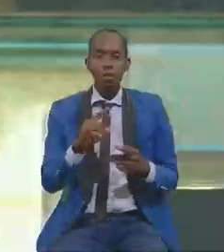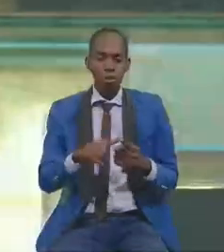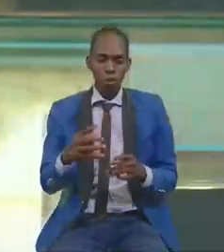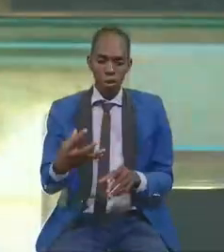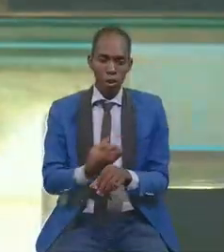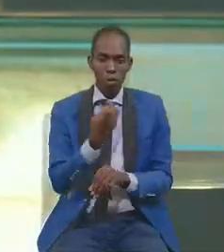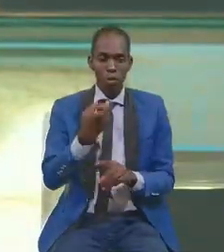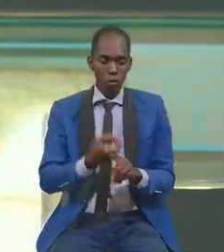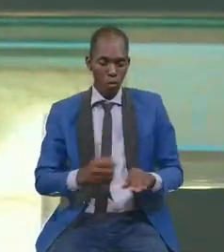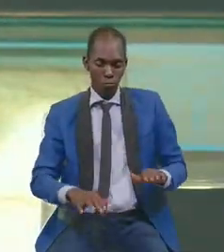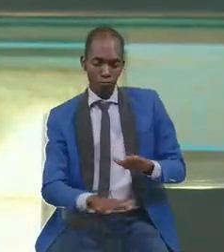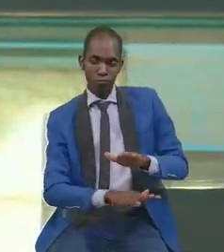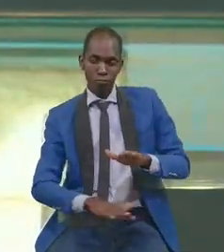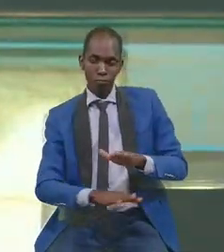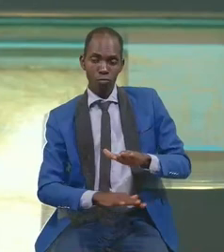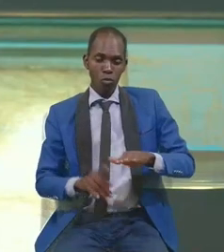pousser